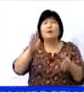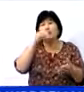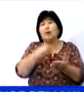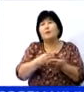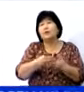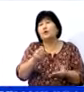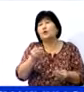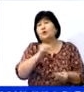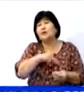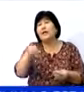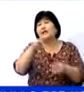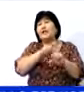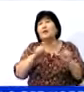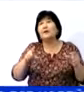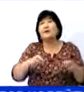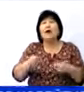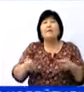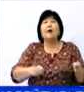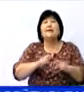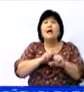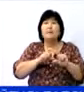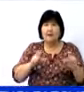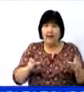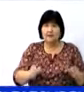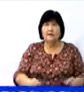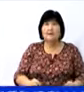істейтін департаменттер, басқармалар,